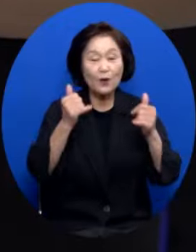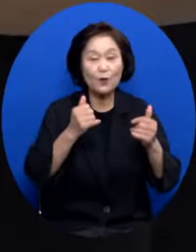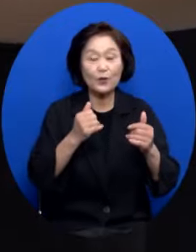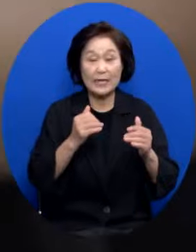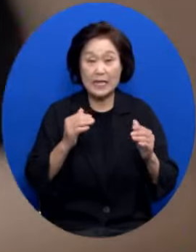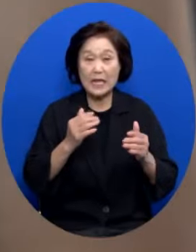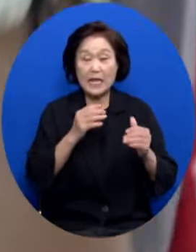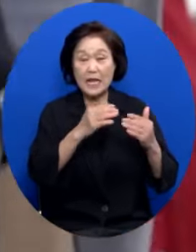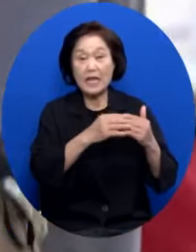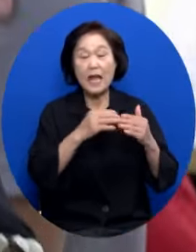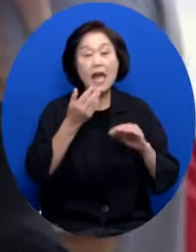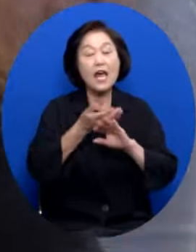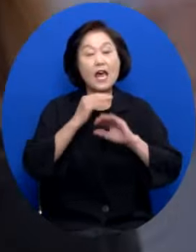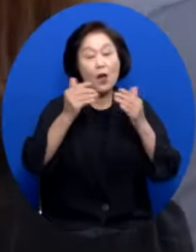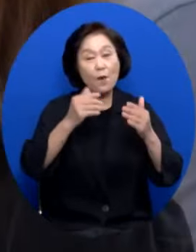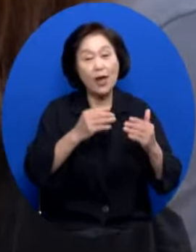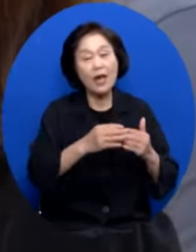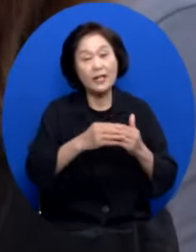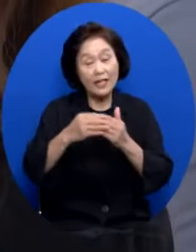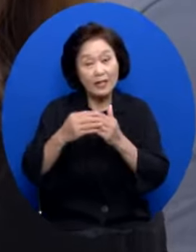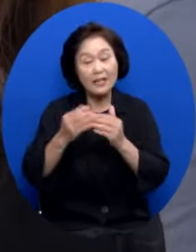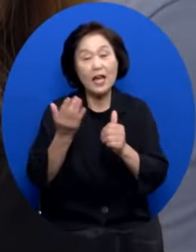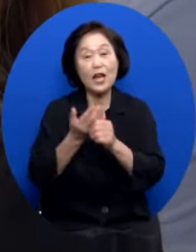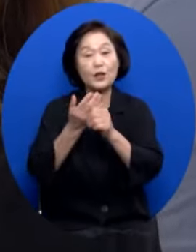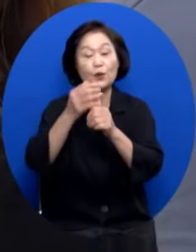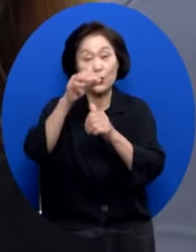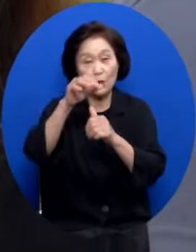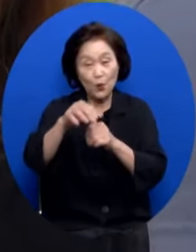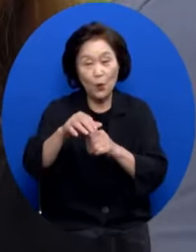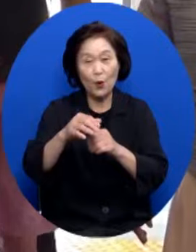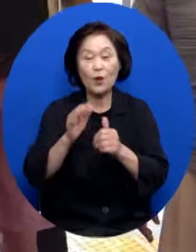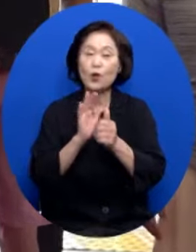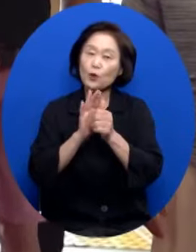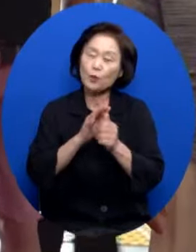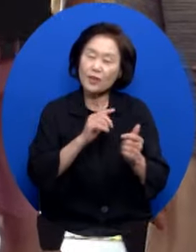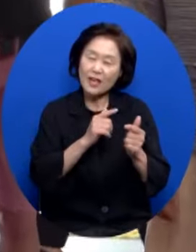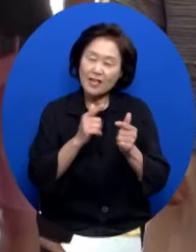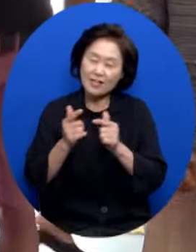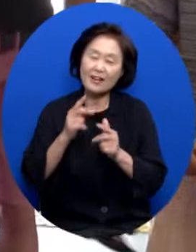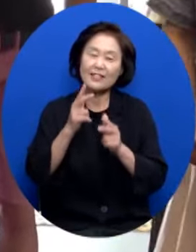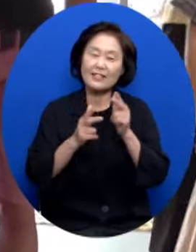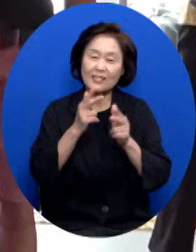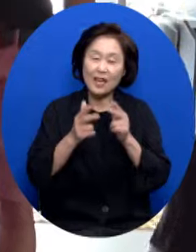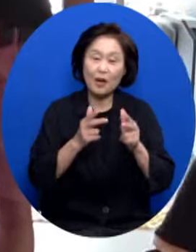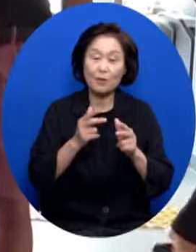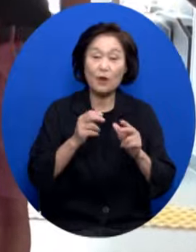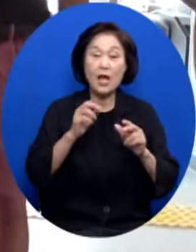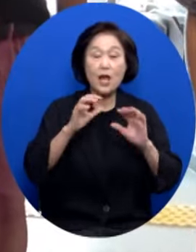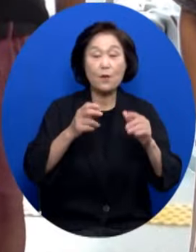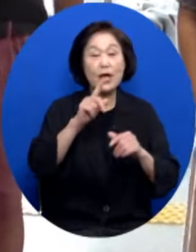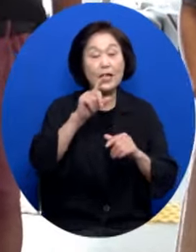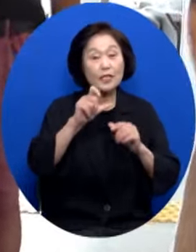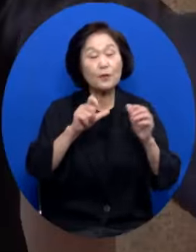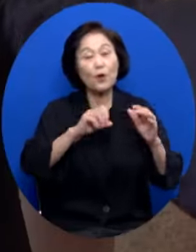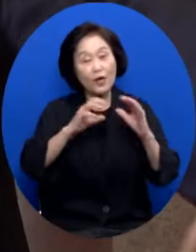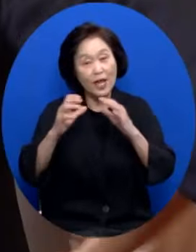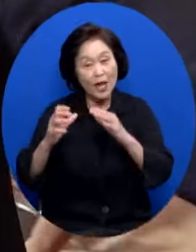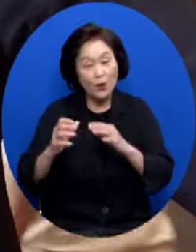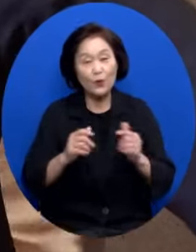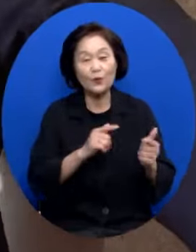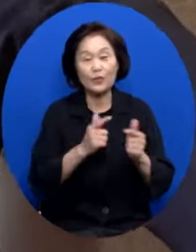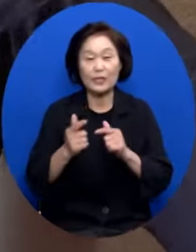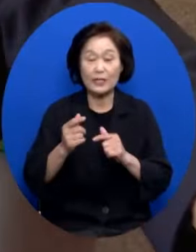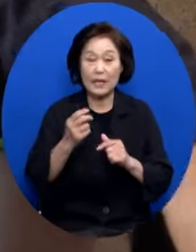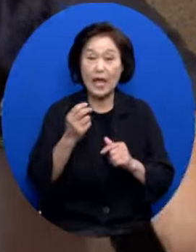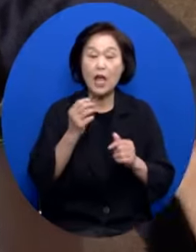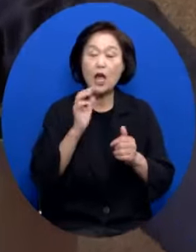인카스는 해외 입양인의 모국 방문, 국내 체류, 해외 입양인 지원 등을 주요 사업으로 세계 15개국 22만 해외 입양인의 사후